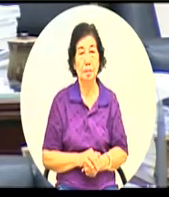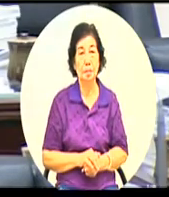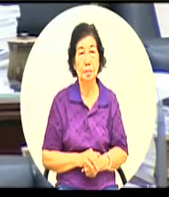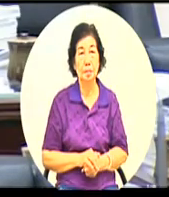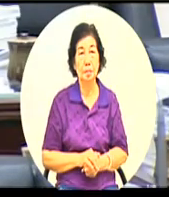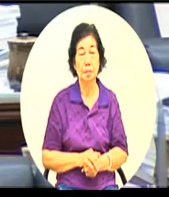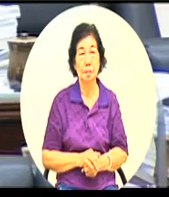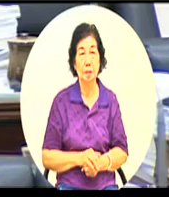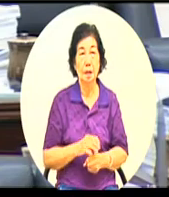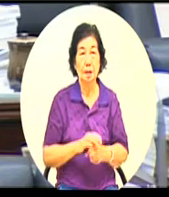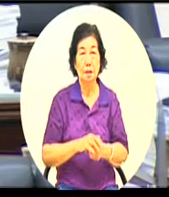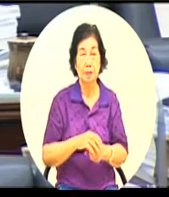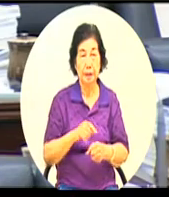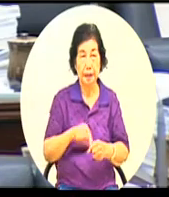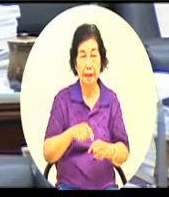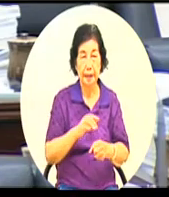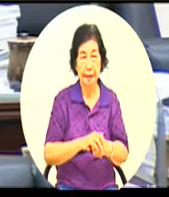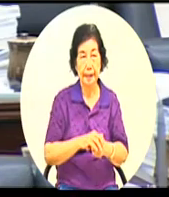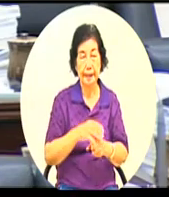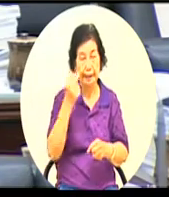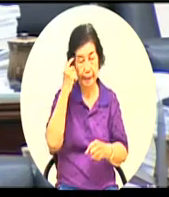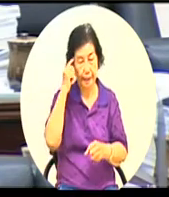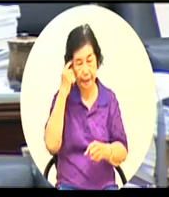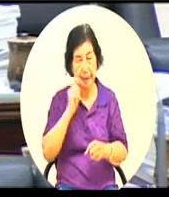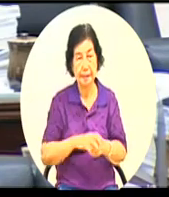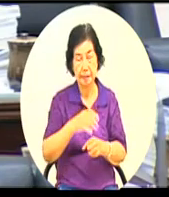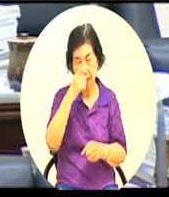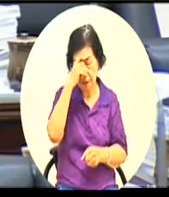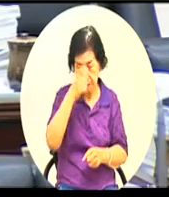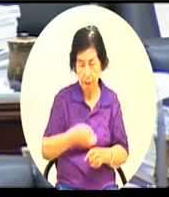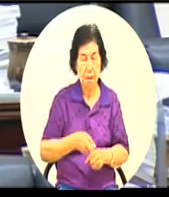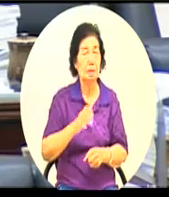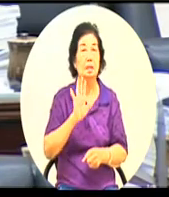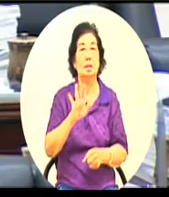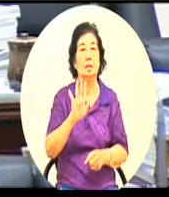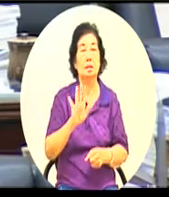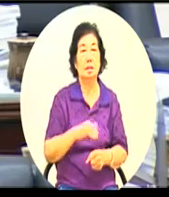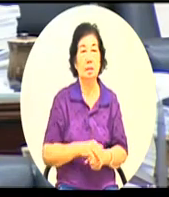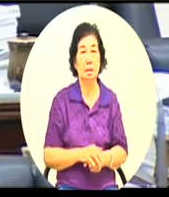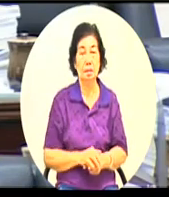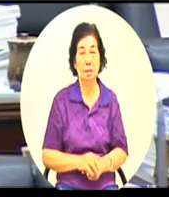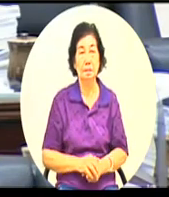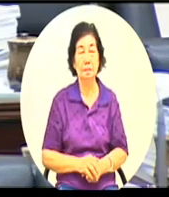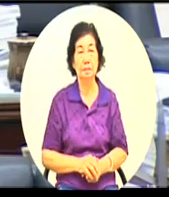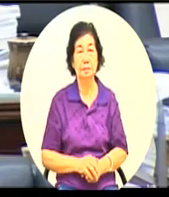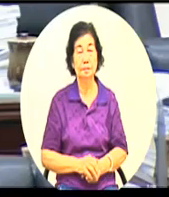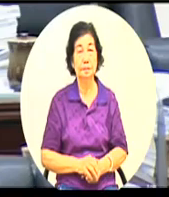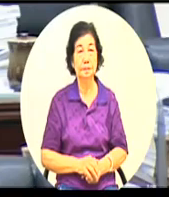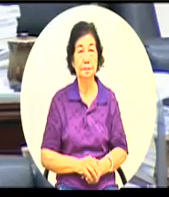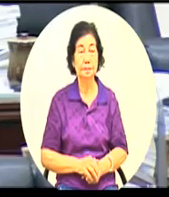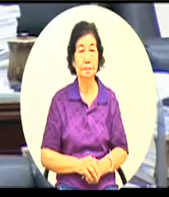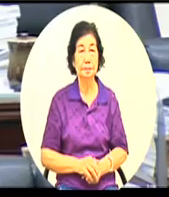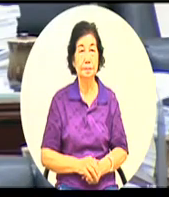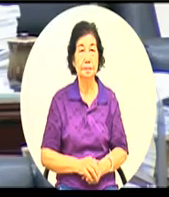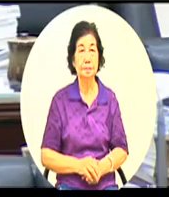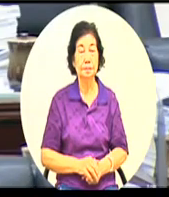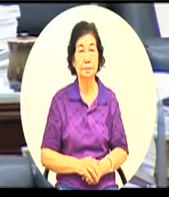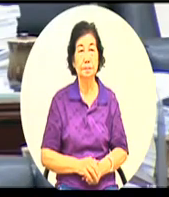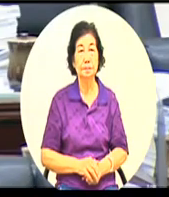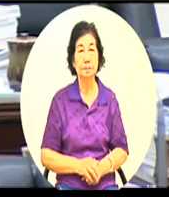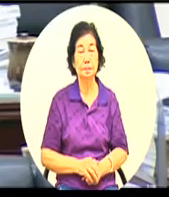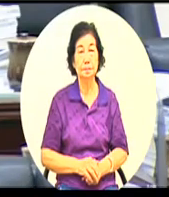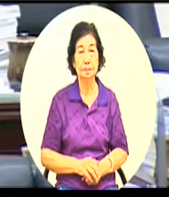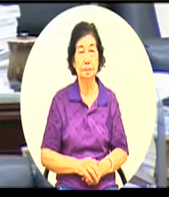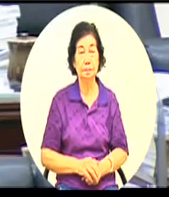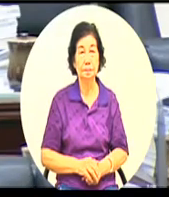过了足无希望的，啊。所有啊，